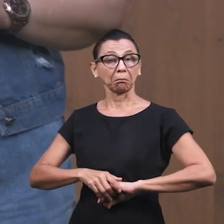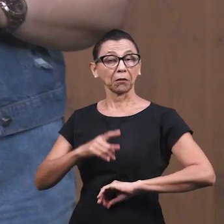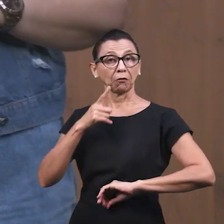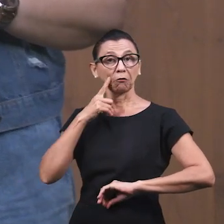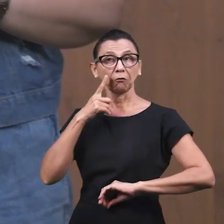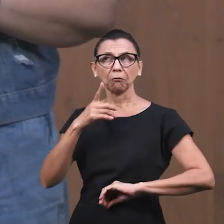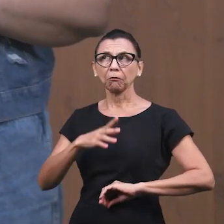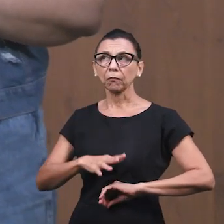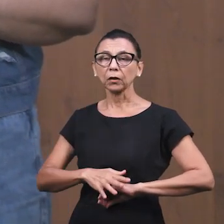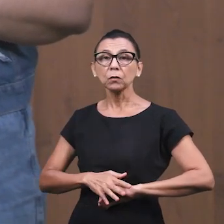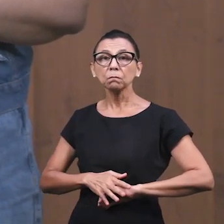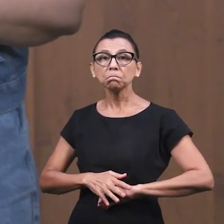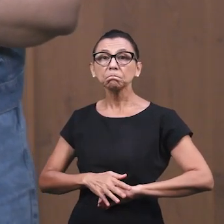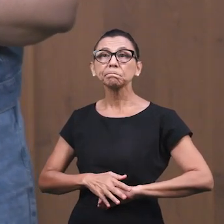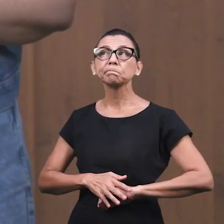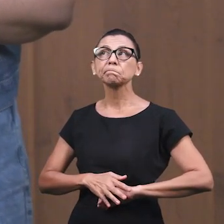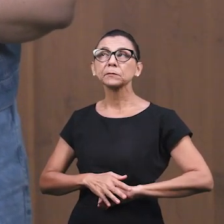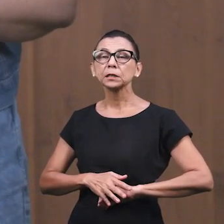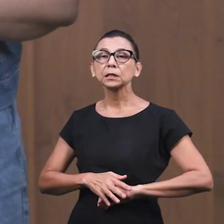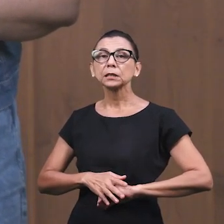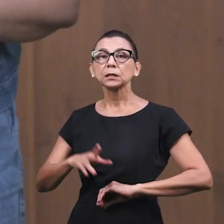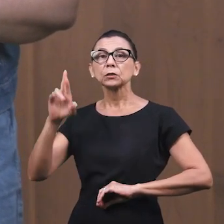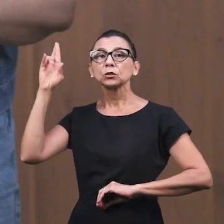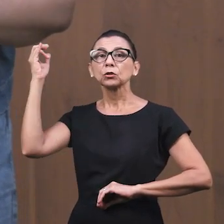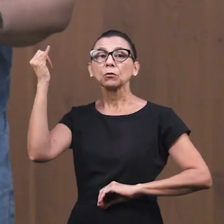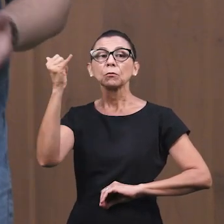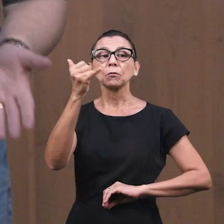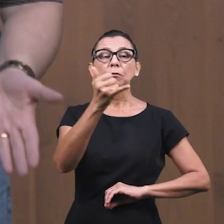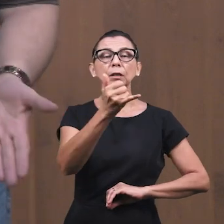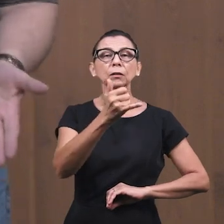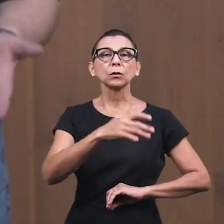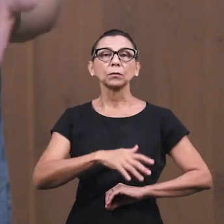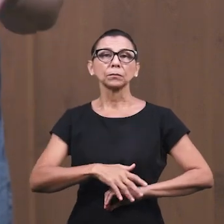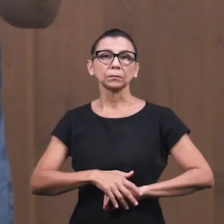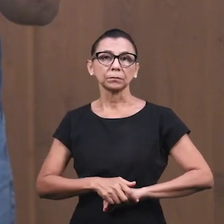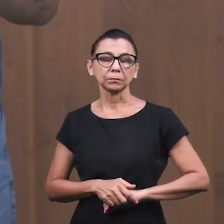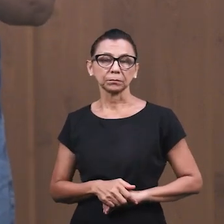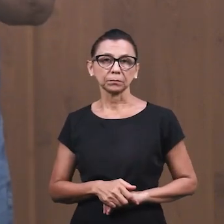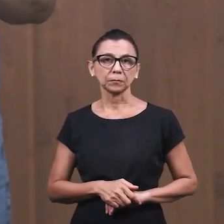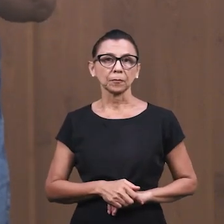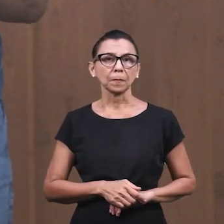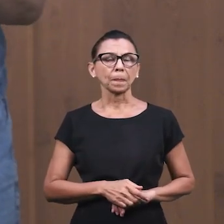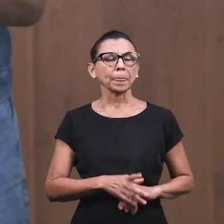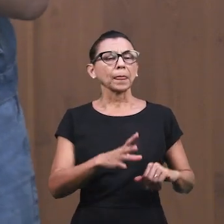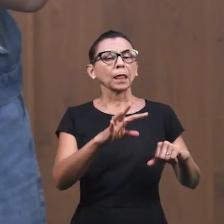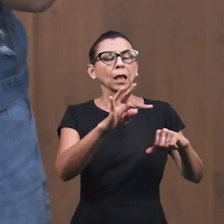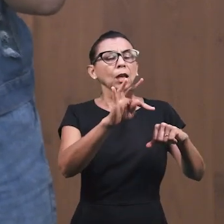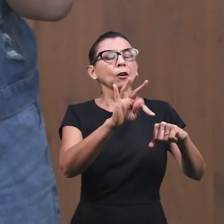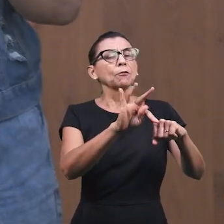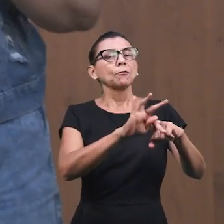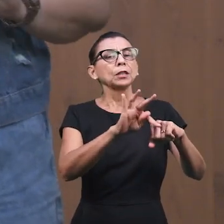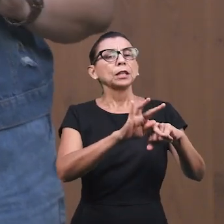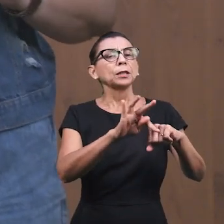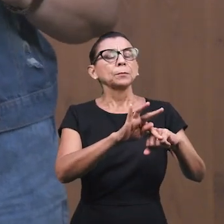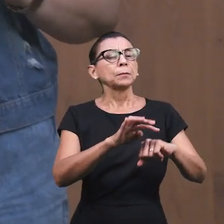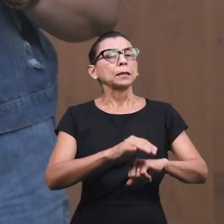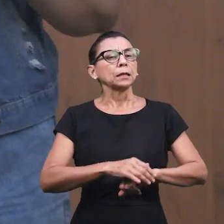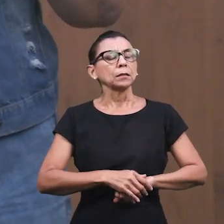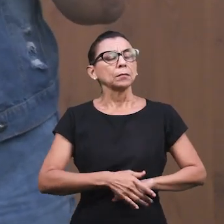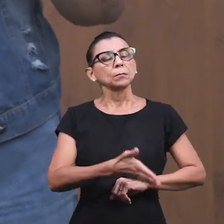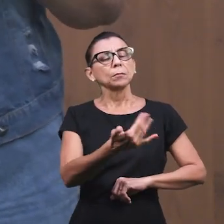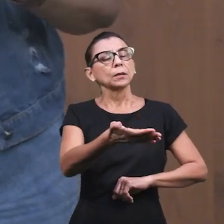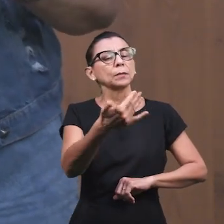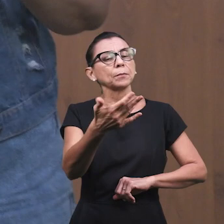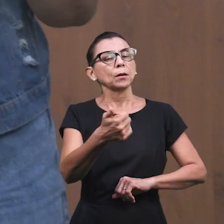a parlé à Philippe, un disciple de Jésus, qu'il devrait se lever et aller vers